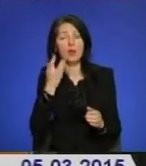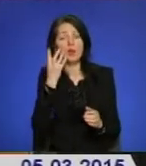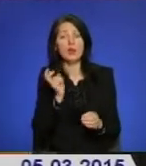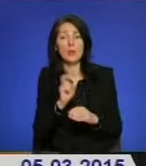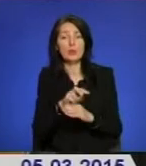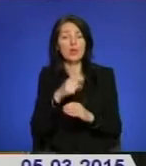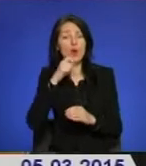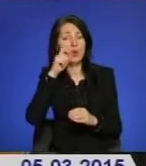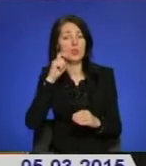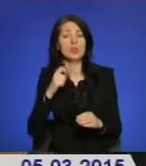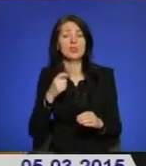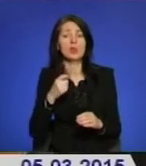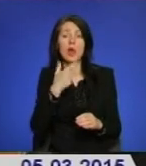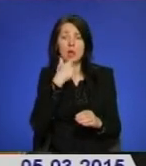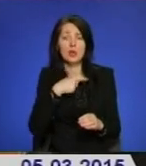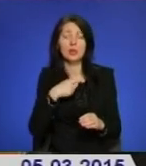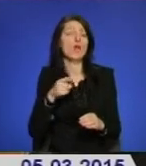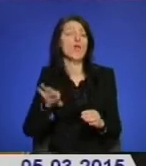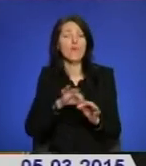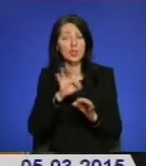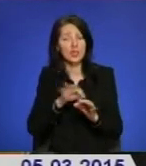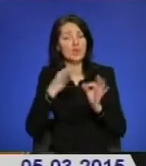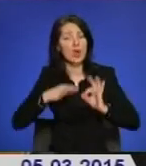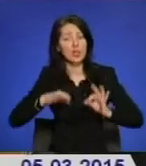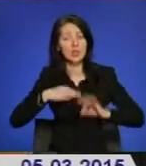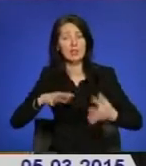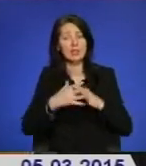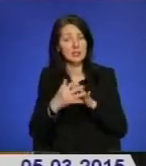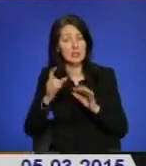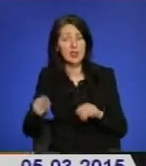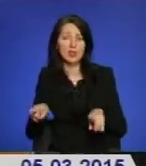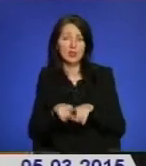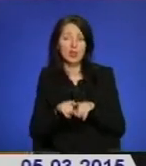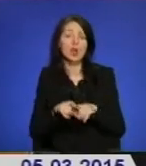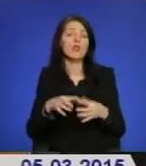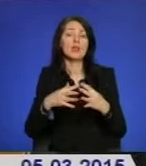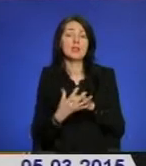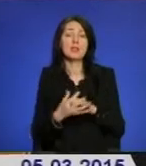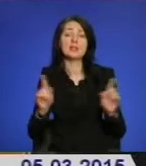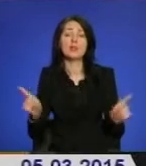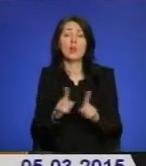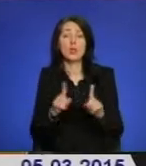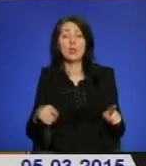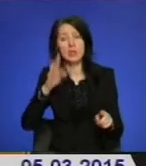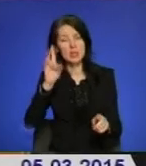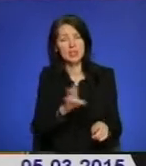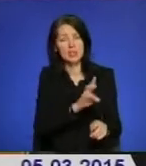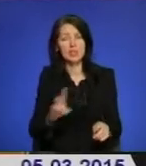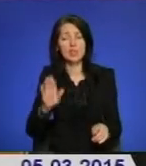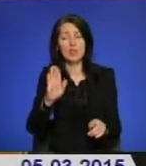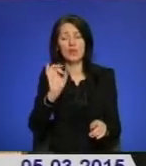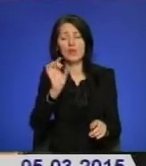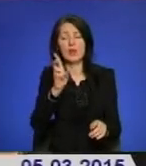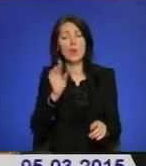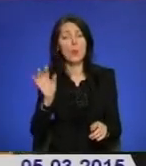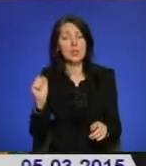еліта в вишиванках селяни і такі самі селянські композитори і в тому числі отець Михайло Вербицький такі самі селянські